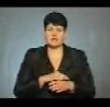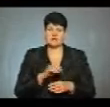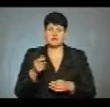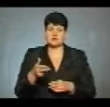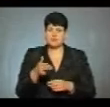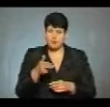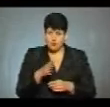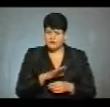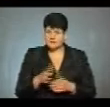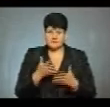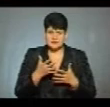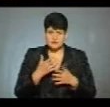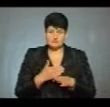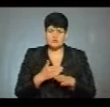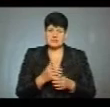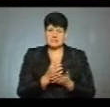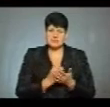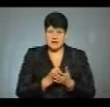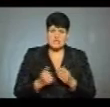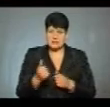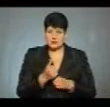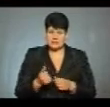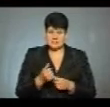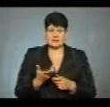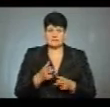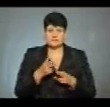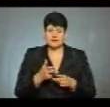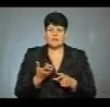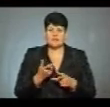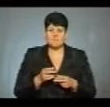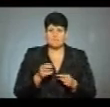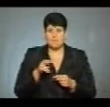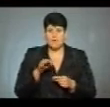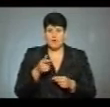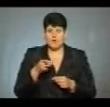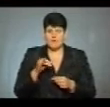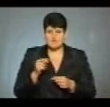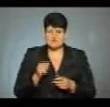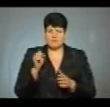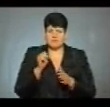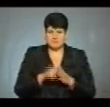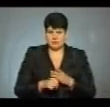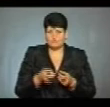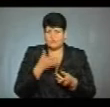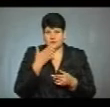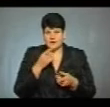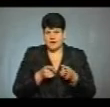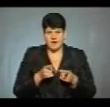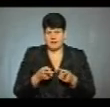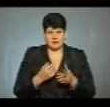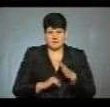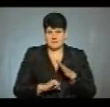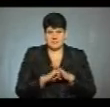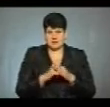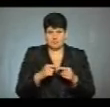не визнаю вини в частині зберігання та носіння зброї, не визнаю вини в частині погрози вбивства, оскільки відсутні реальні підстави побою